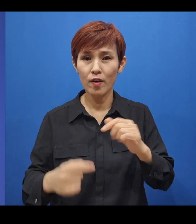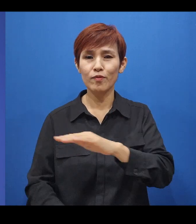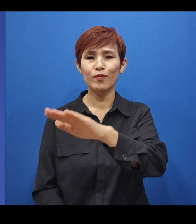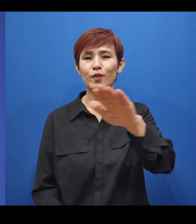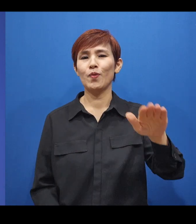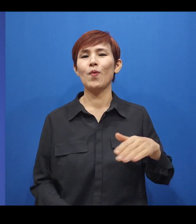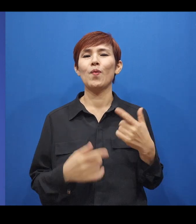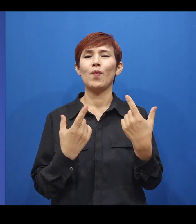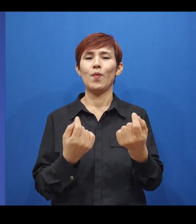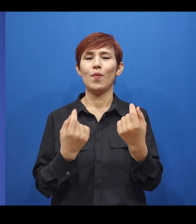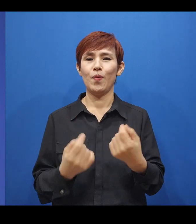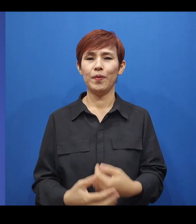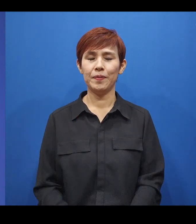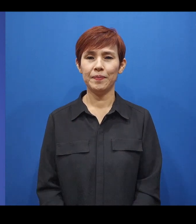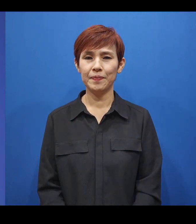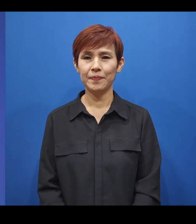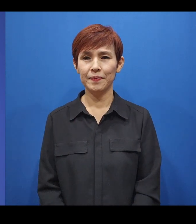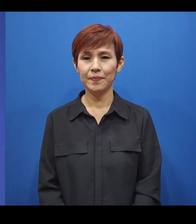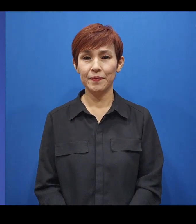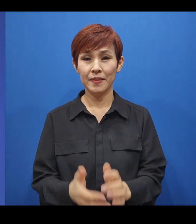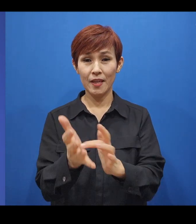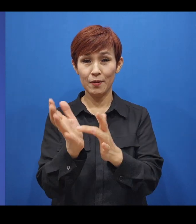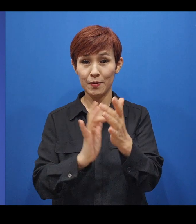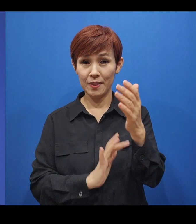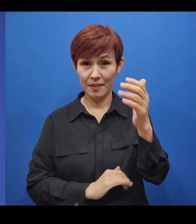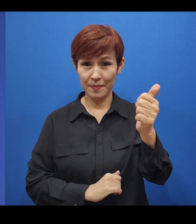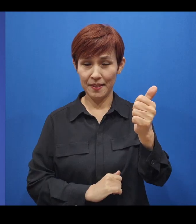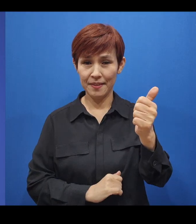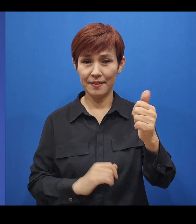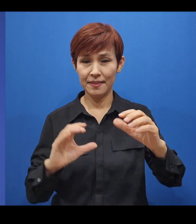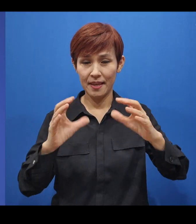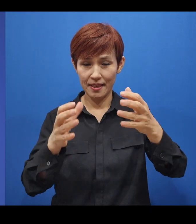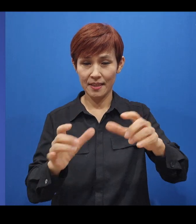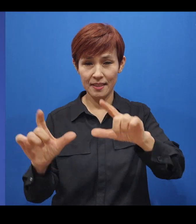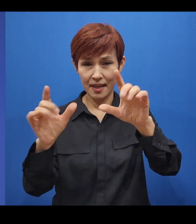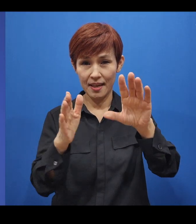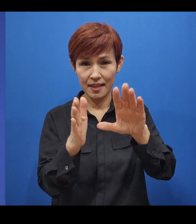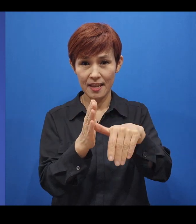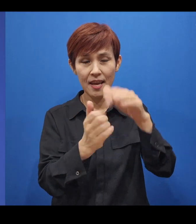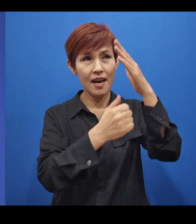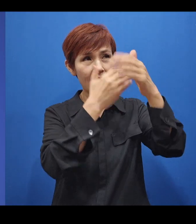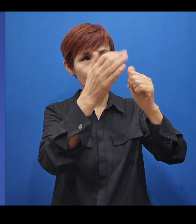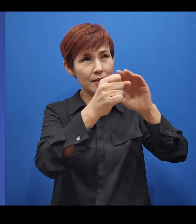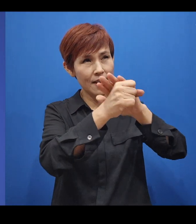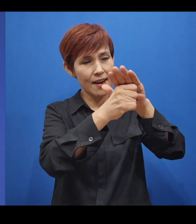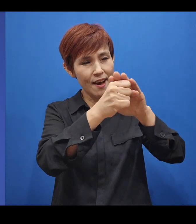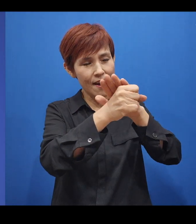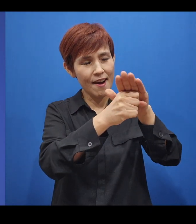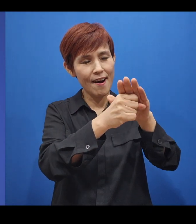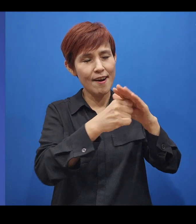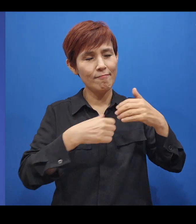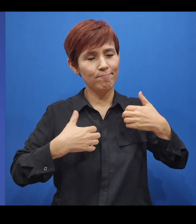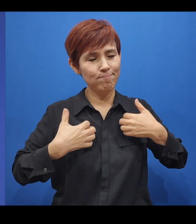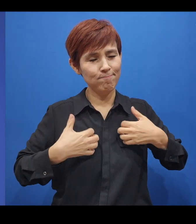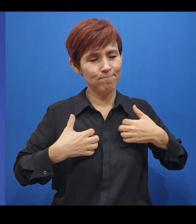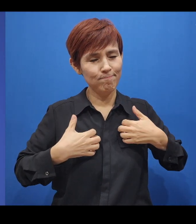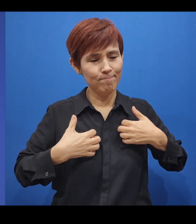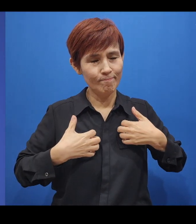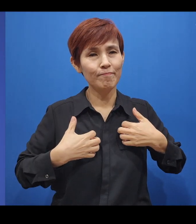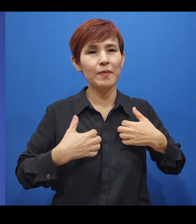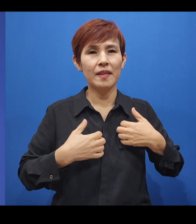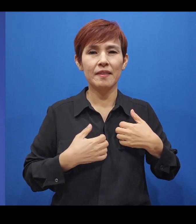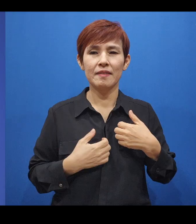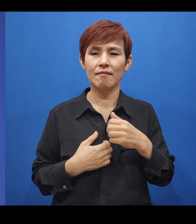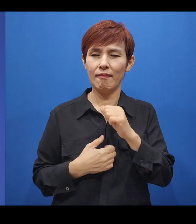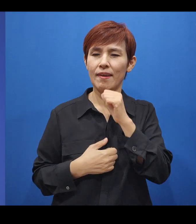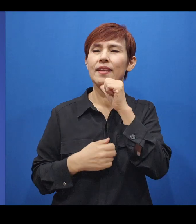우리도 그러하니라. 예수님이 이 땅에서 하나님의 사랑을 충만하게 누리고 가난하고